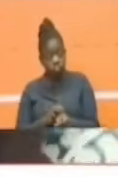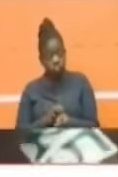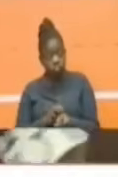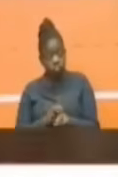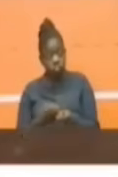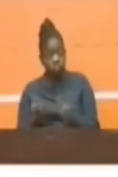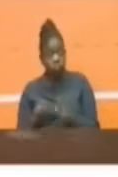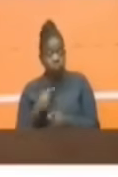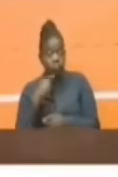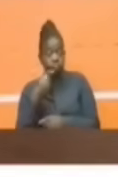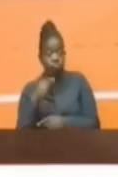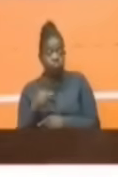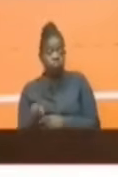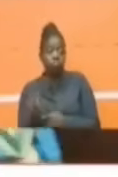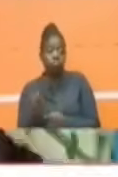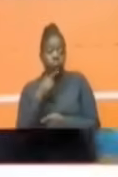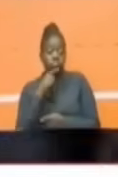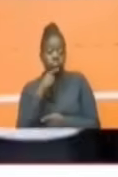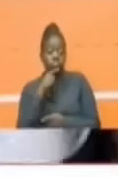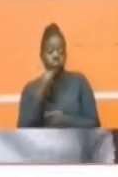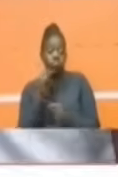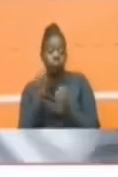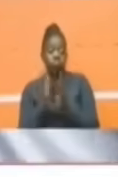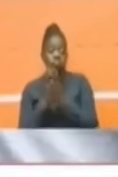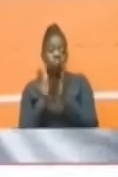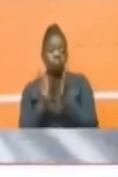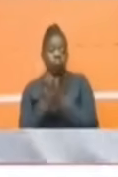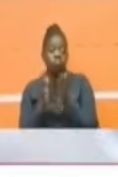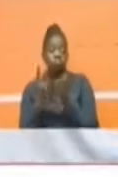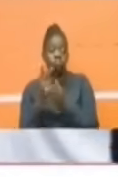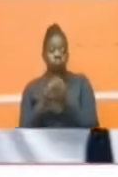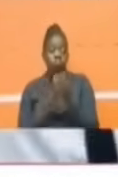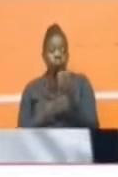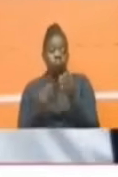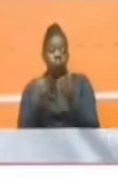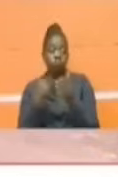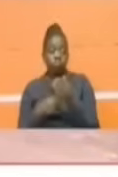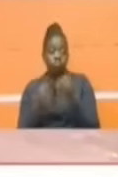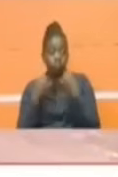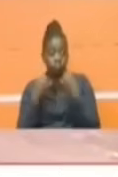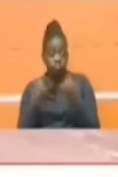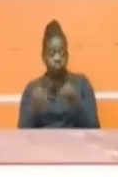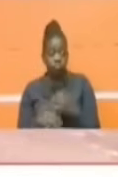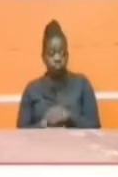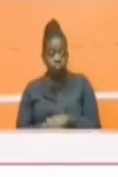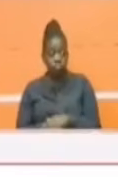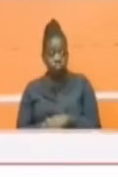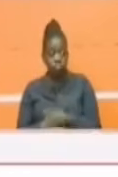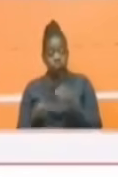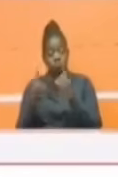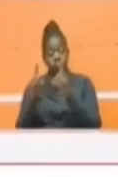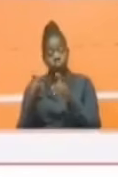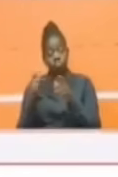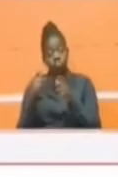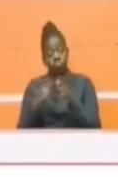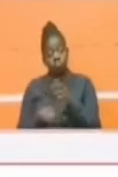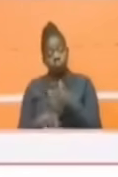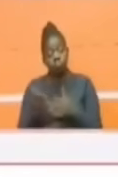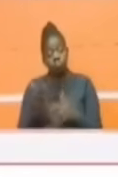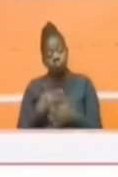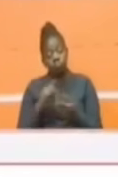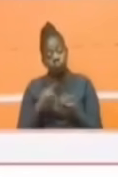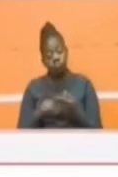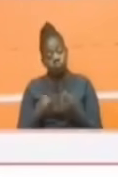Nga yo mukuba ku tesima dimba tubulide. Abazende ku njizo mbi. Iba mutegezeza. Kitufana chenda funye. Tirali na mukwano